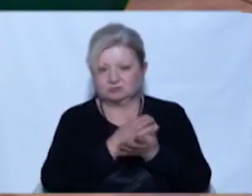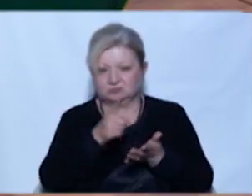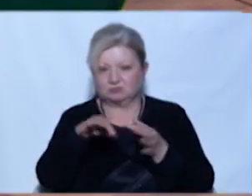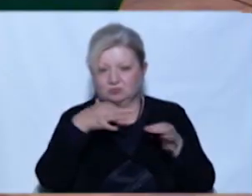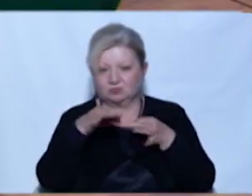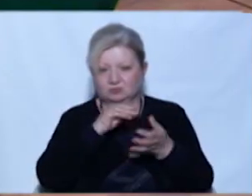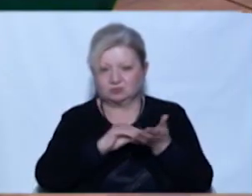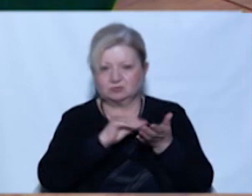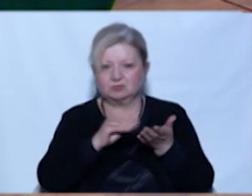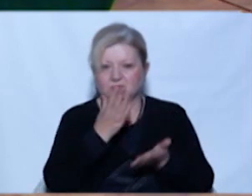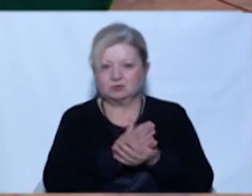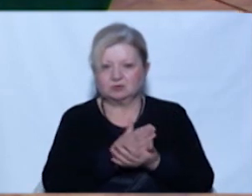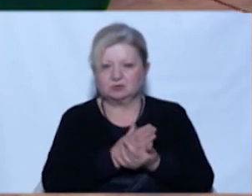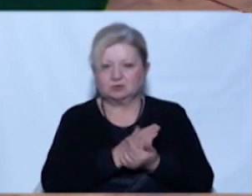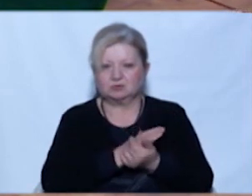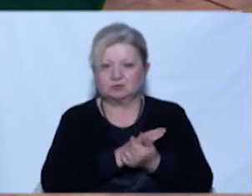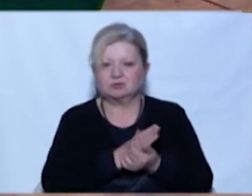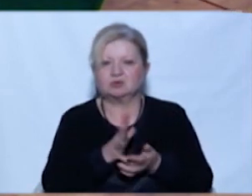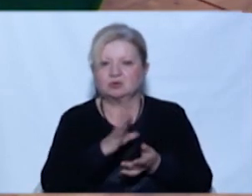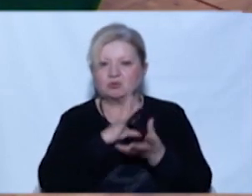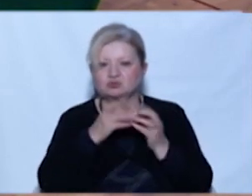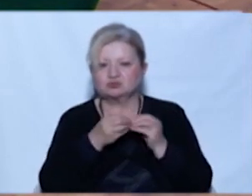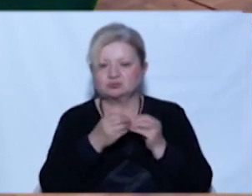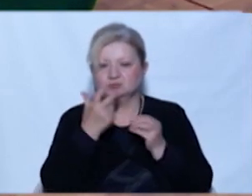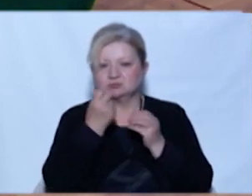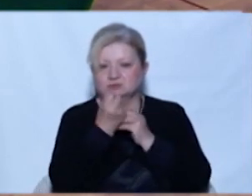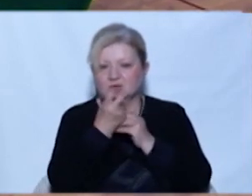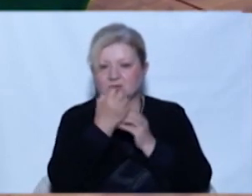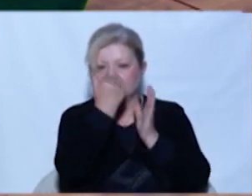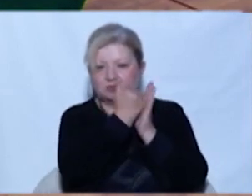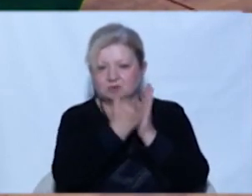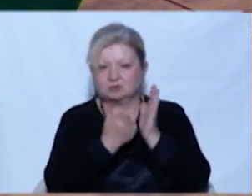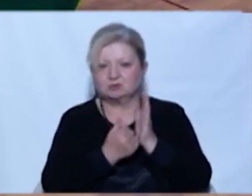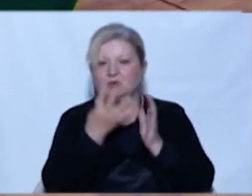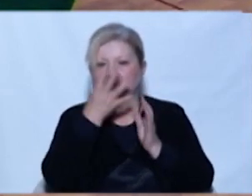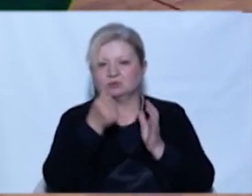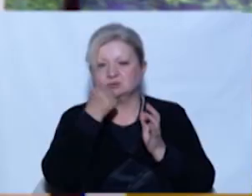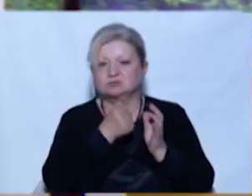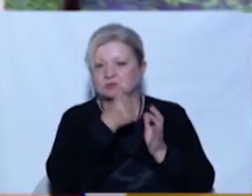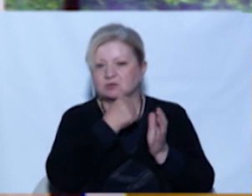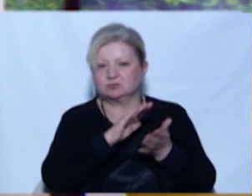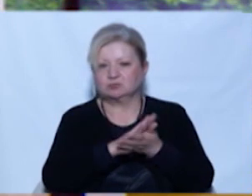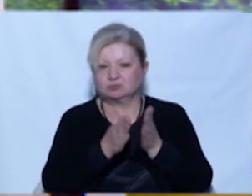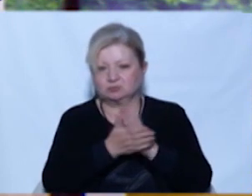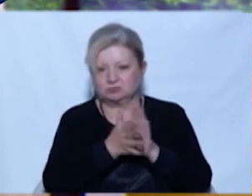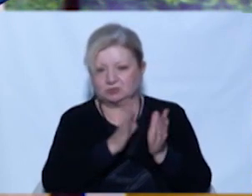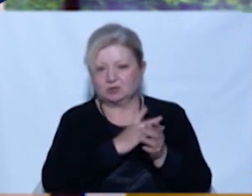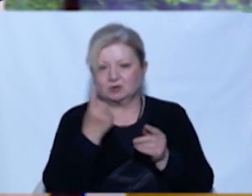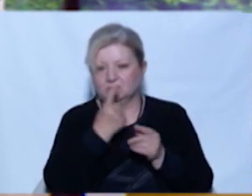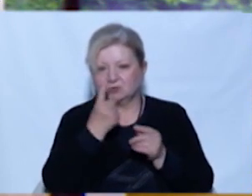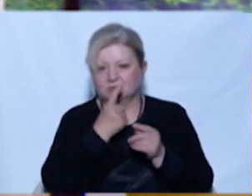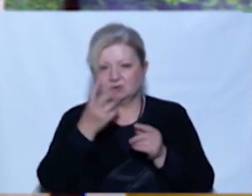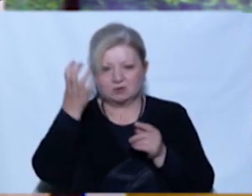ezera. Iqo sul 13 mukhli da 4 saidumlo shetankhmeba. Pirveli